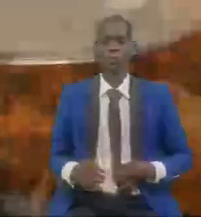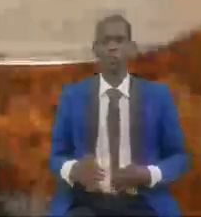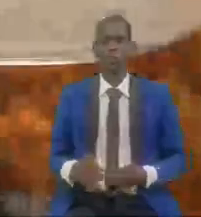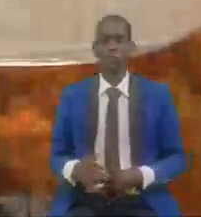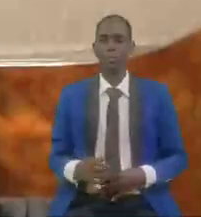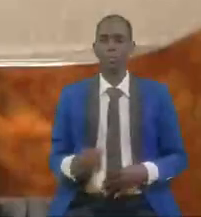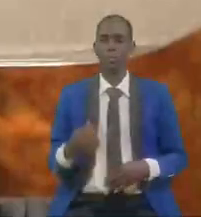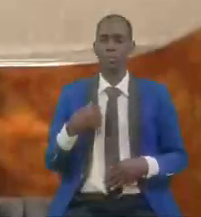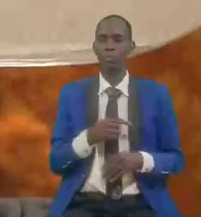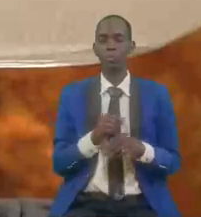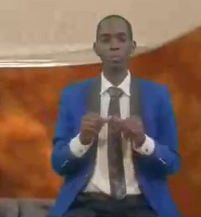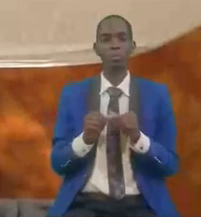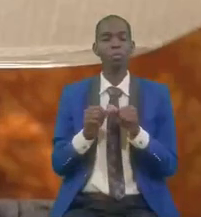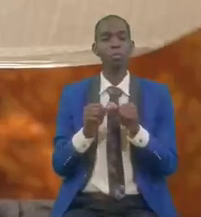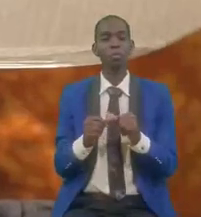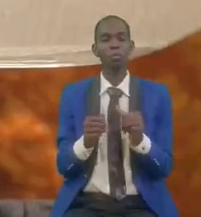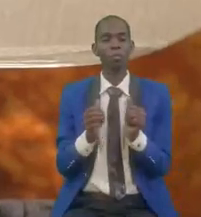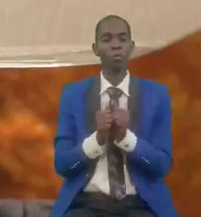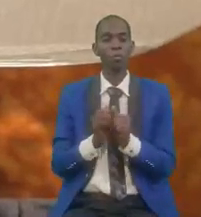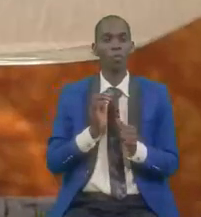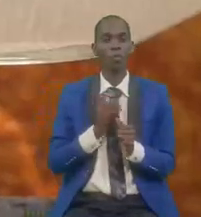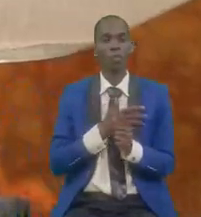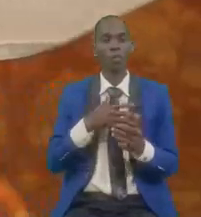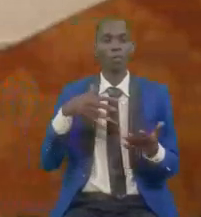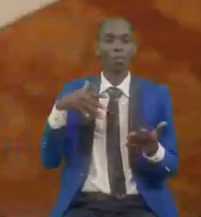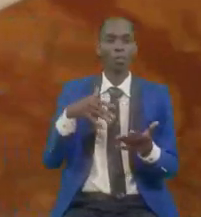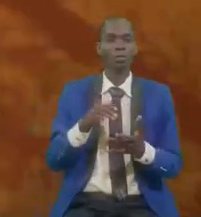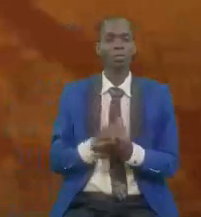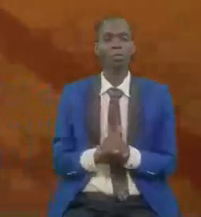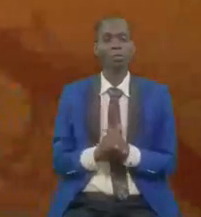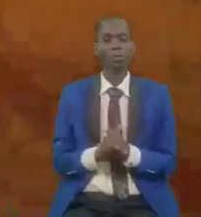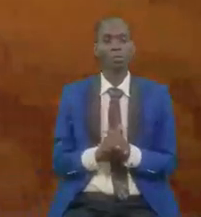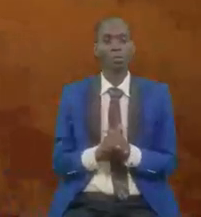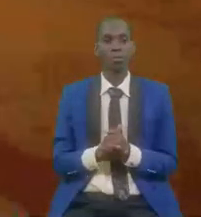Nous continuons notre étude